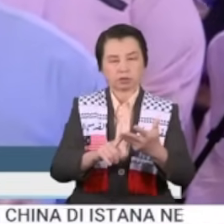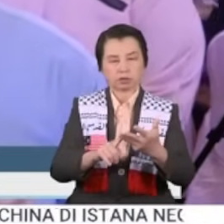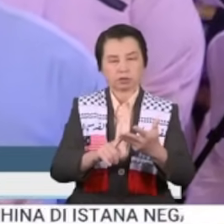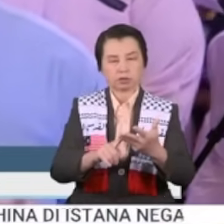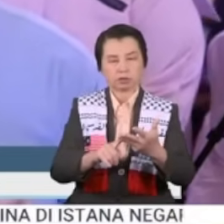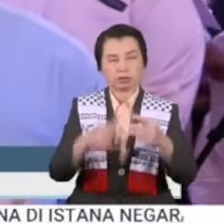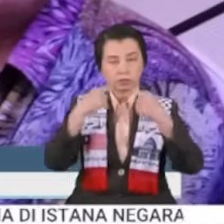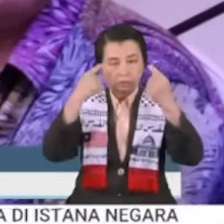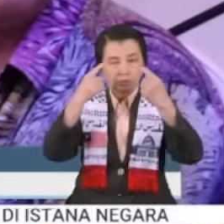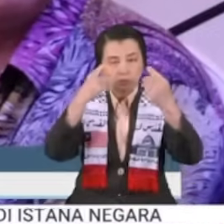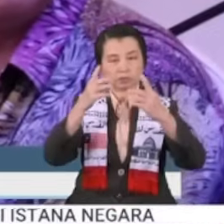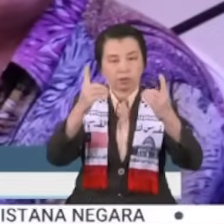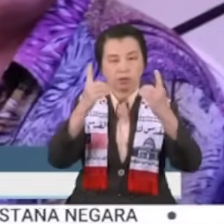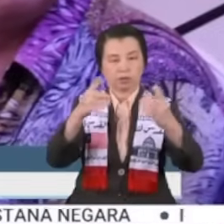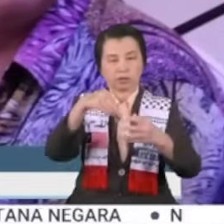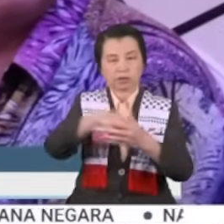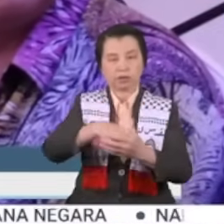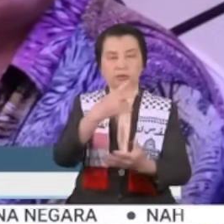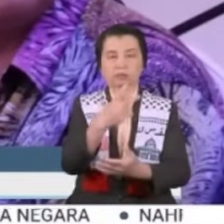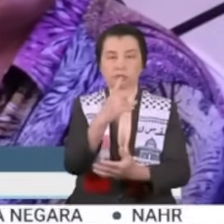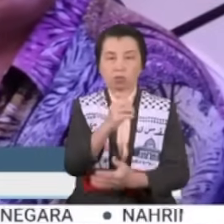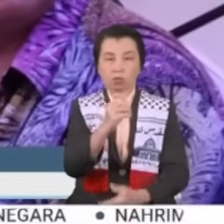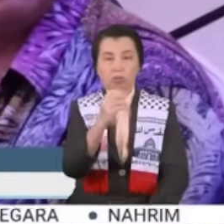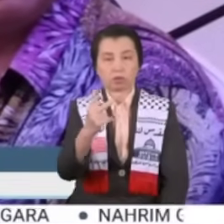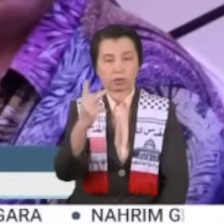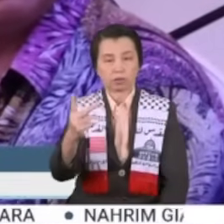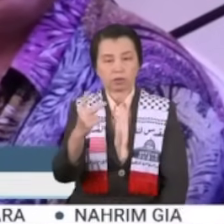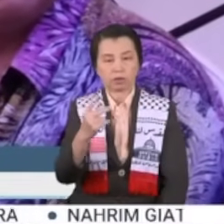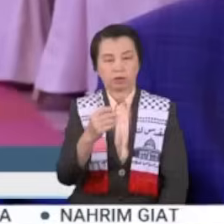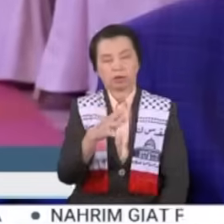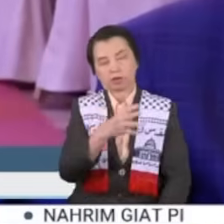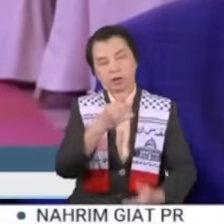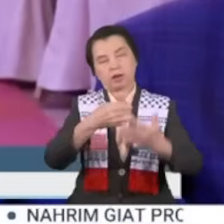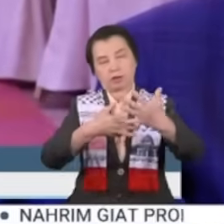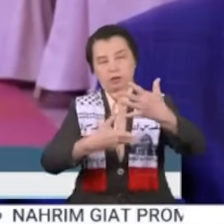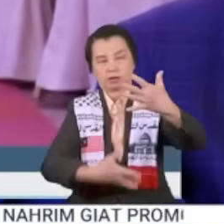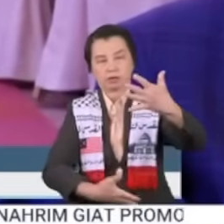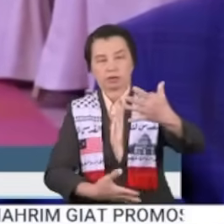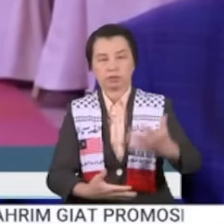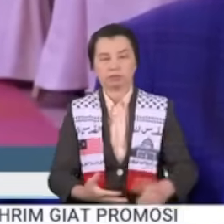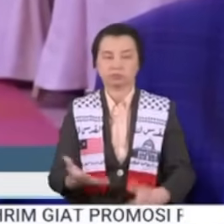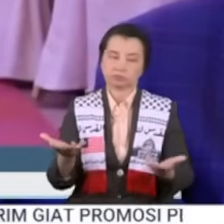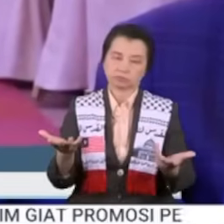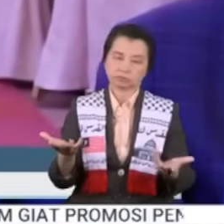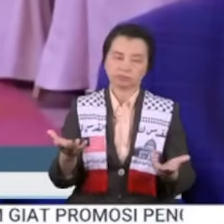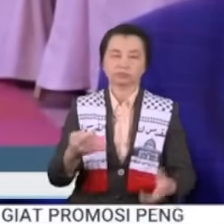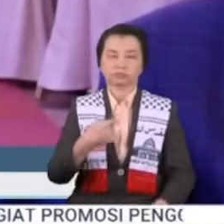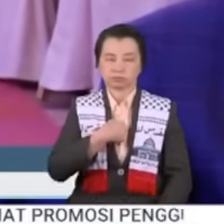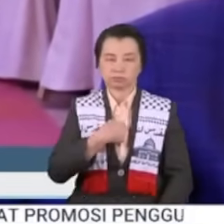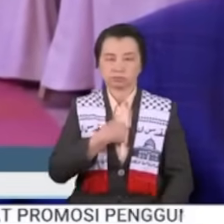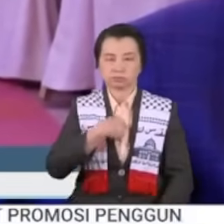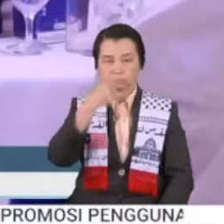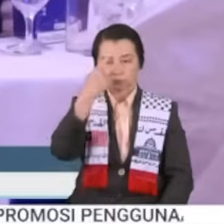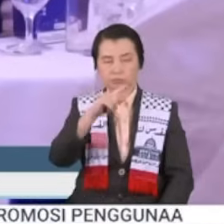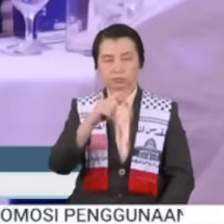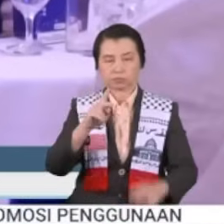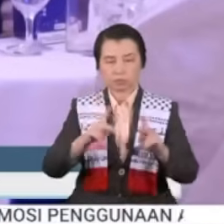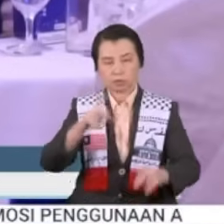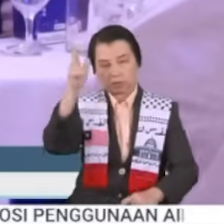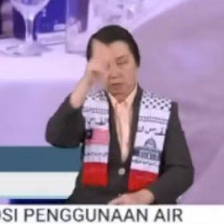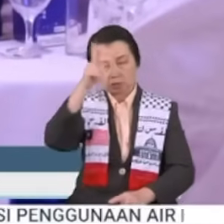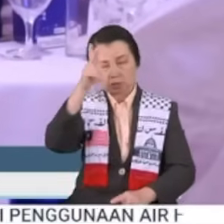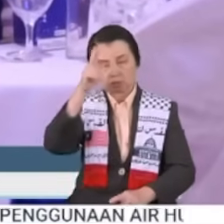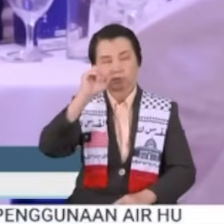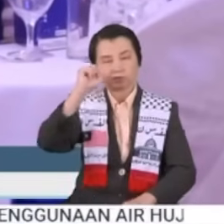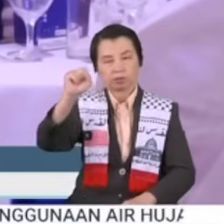pendidikan dalam kokurikulum dan beberapa hal yang terlibat jadi saya bagi pihak kerajaan Negeri